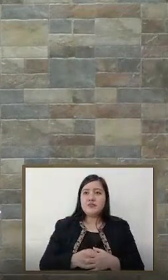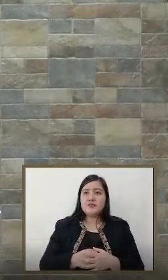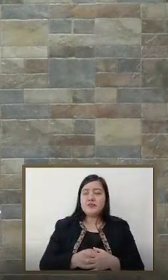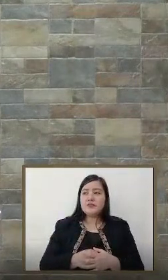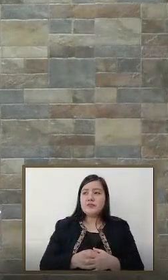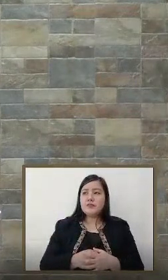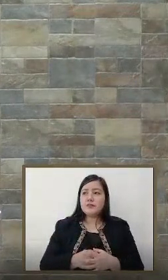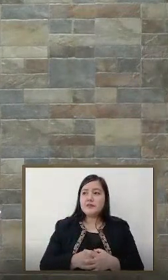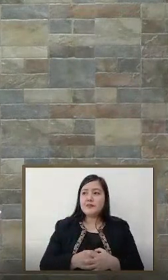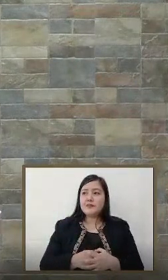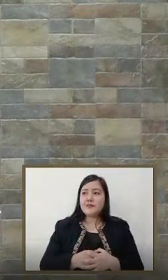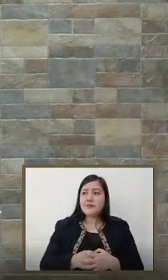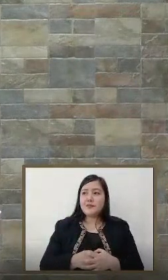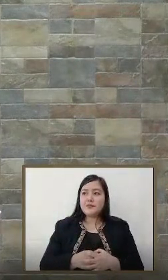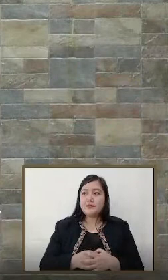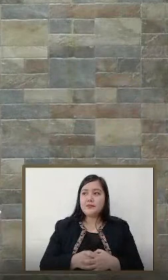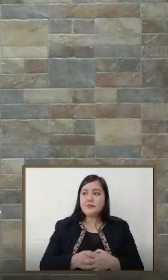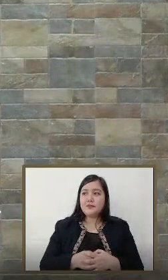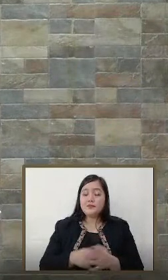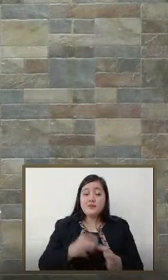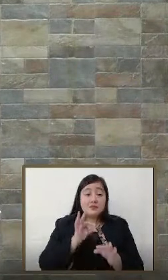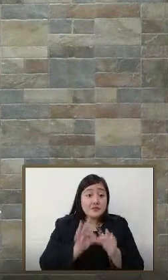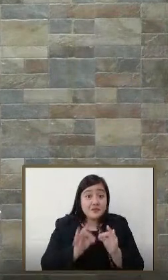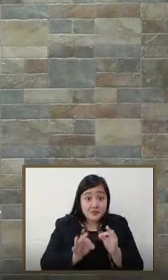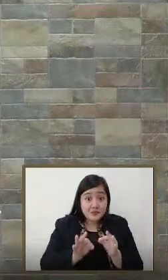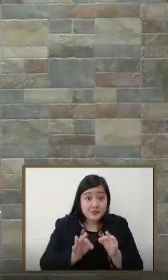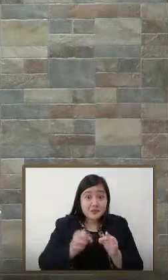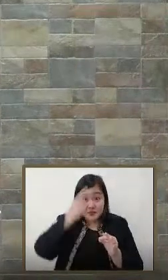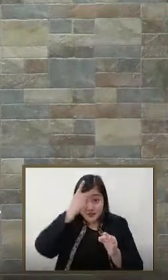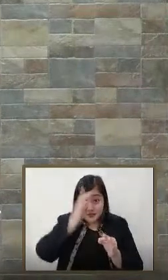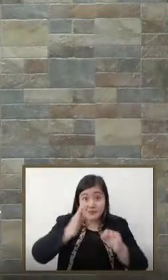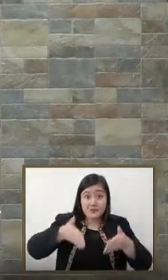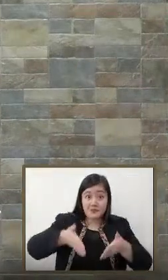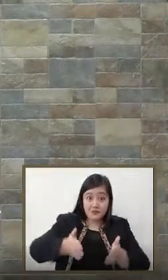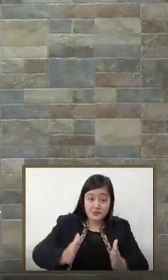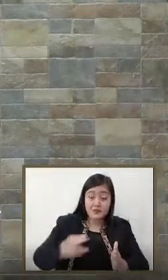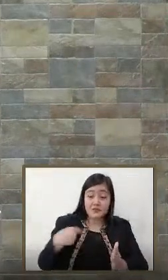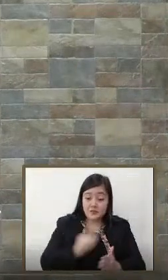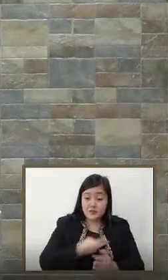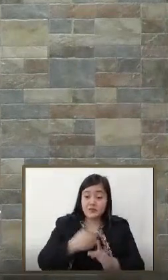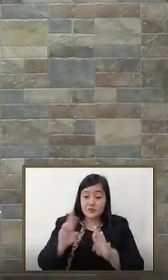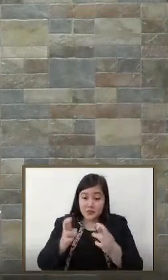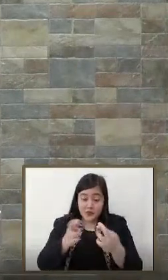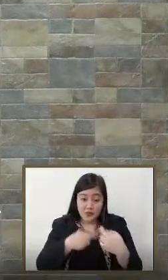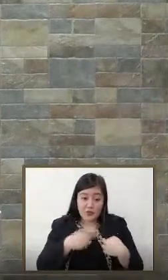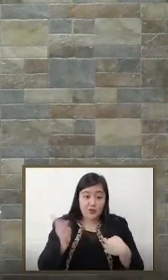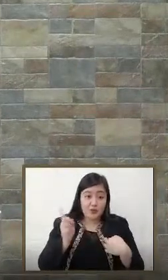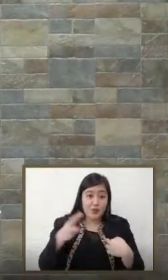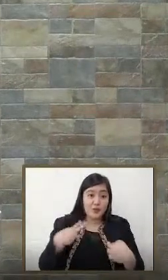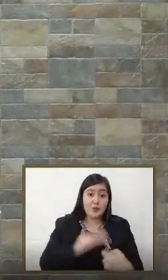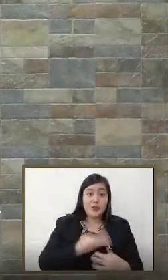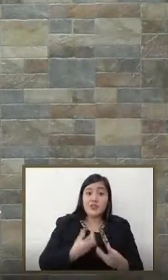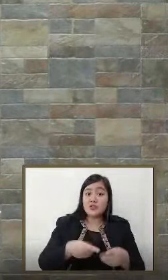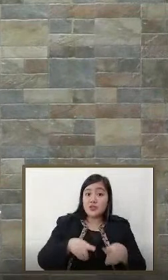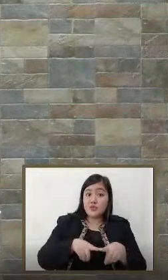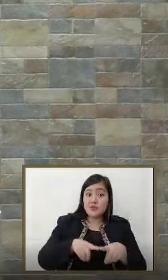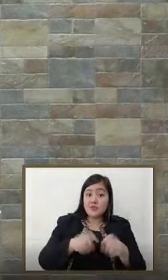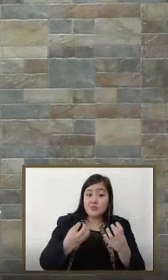kung kukunin natin, kung papahintulutan ng Diyos na tanggapin natin ang deserve sa atin, oh boy, I'm telling you, marami nang patay dito.